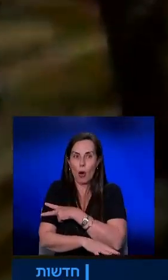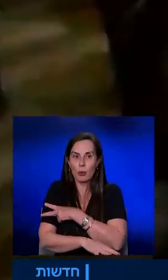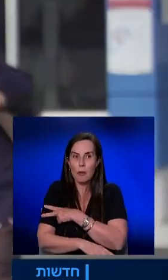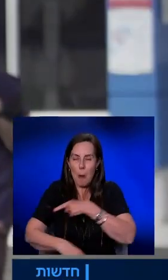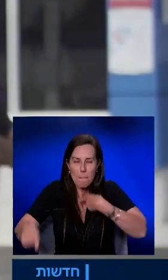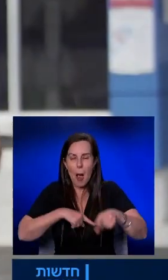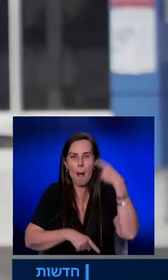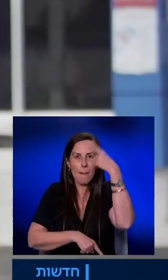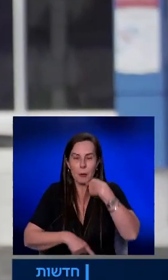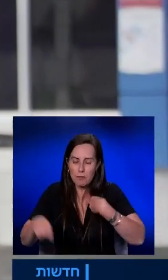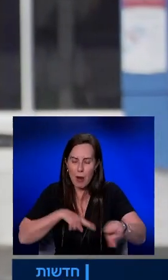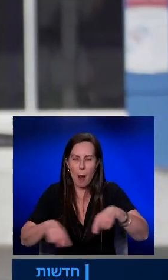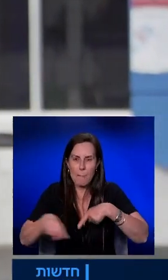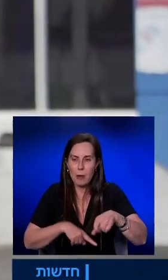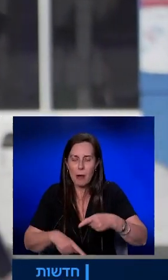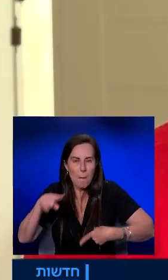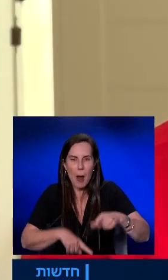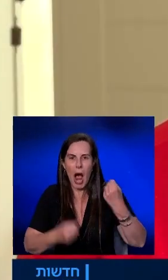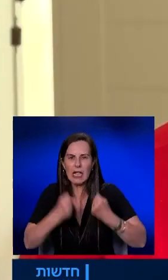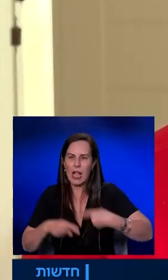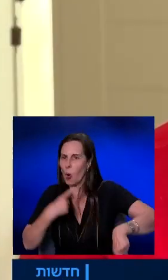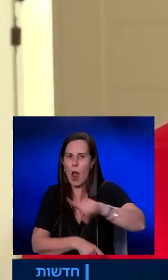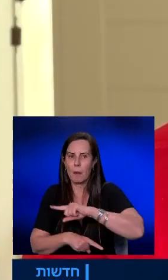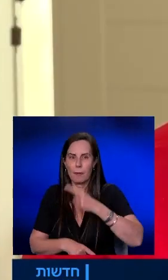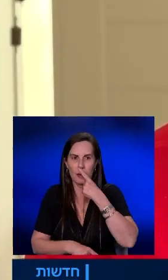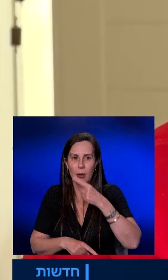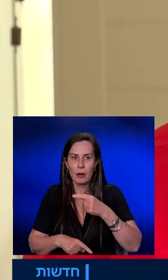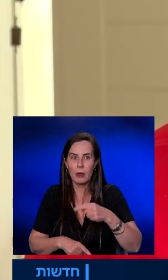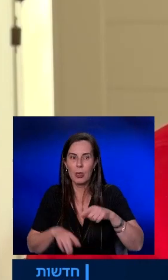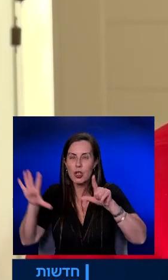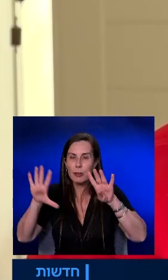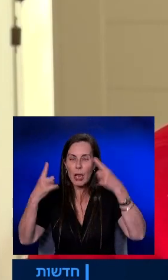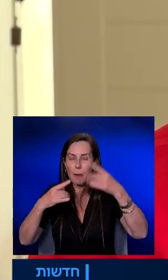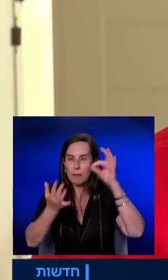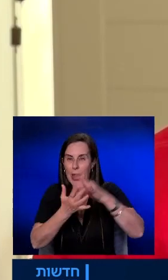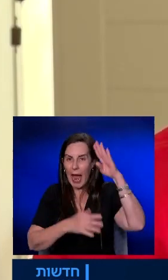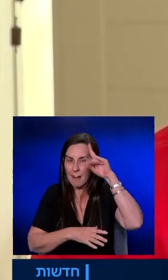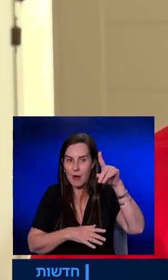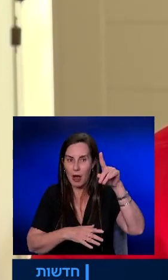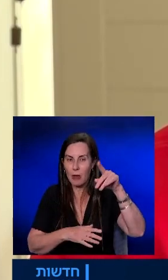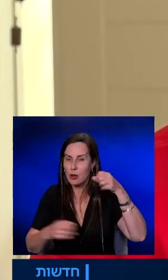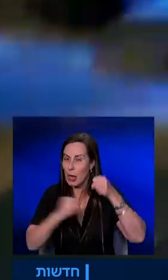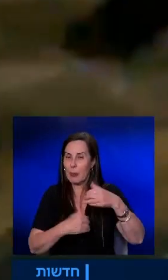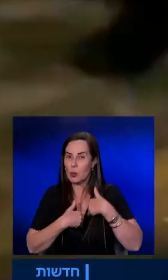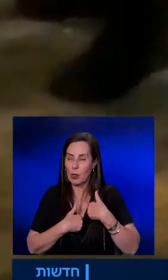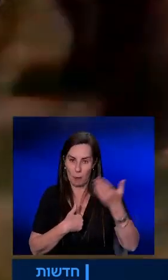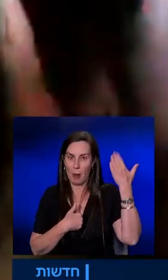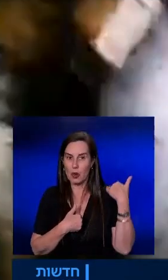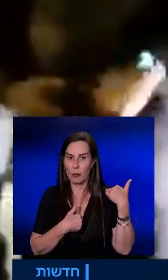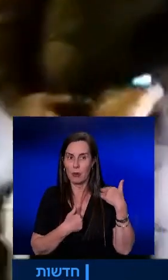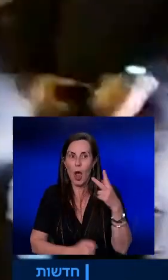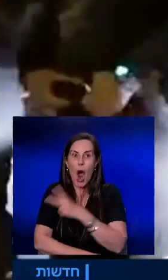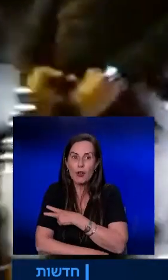לי בפנים ועושים תחרות מי בועט יותר חזק. עברו 79 ימים מאירועי סמי עופר כשפירקו אותנו מכות בפעם הקודמת.